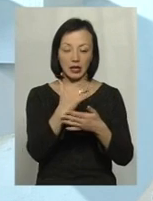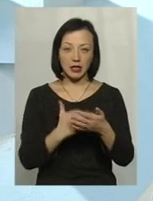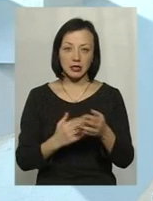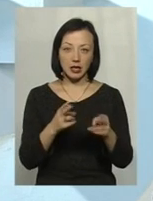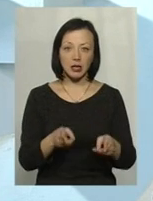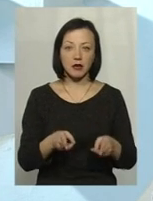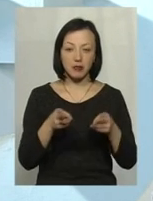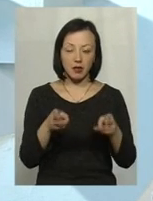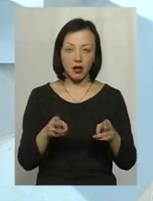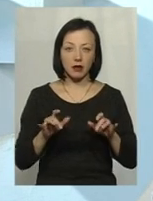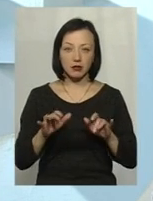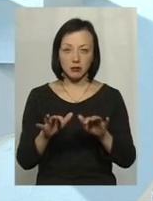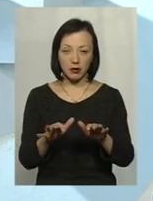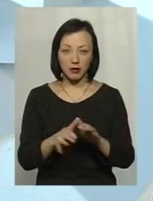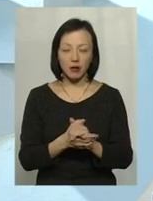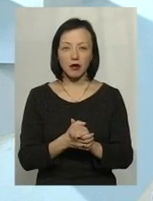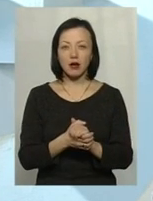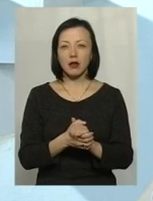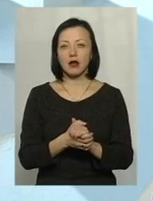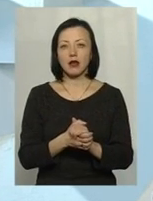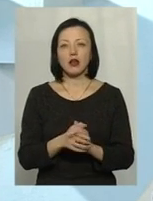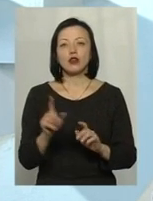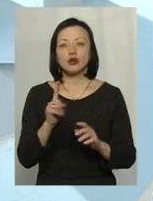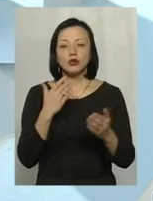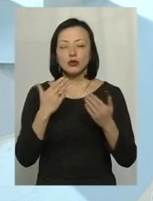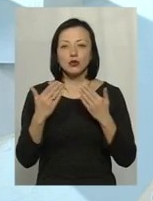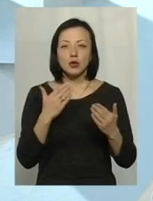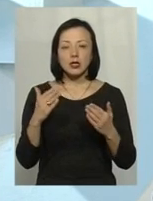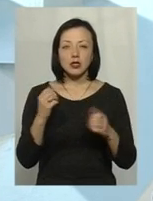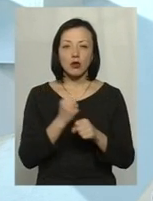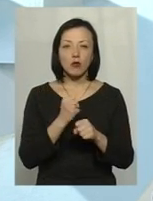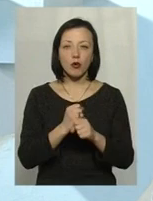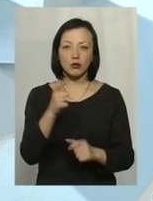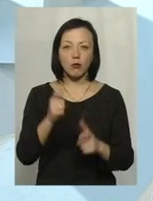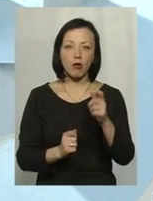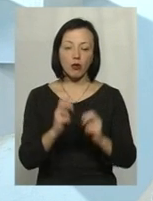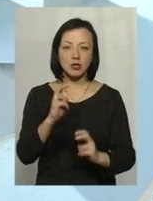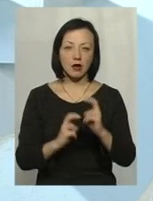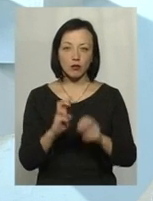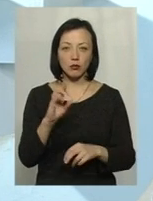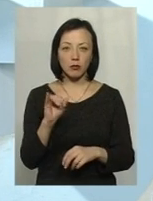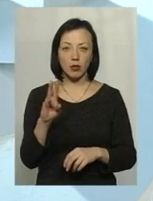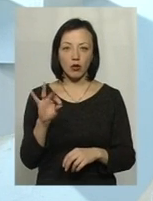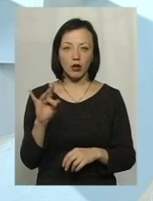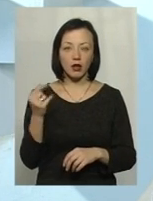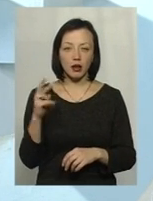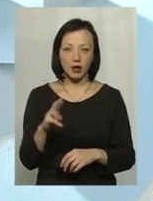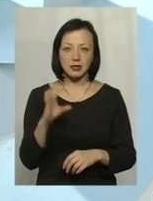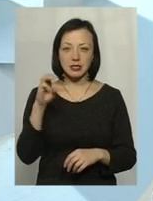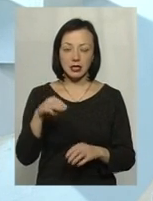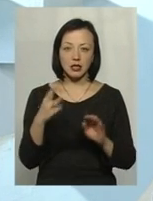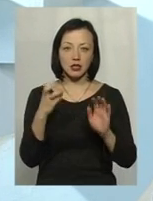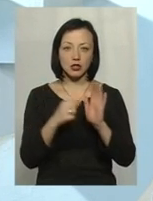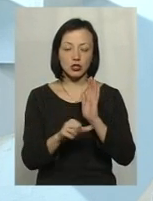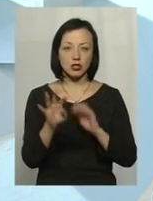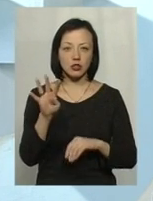кримінальних правопорушень. Що стосується діяльності Білогір-молокозавод за ознаками статті